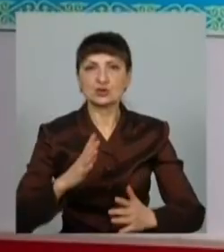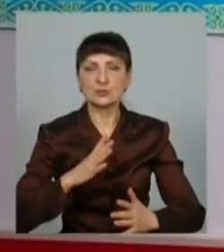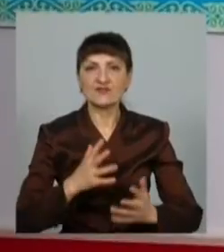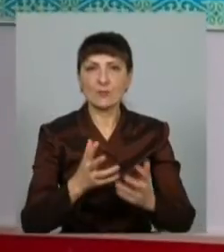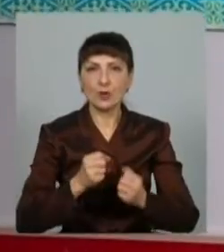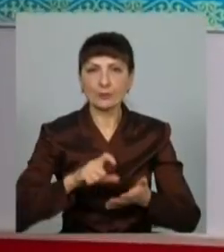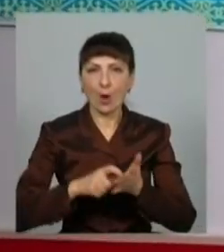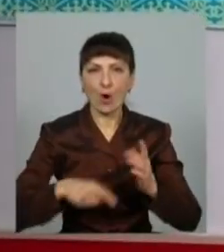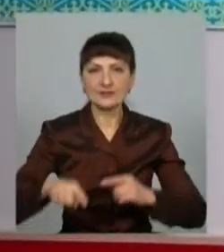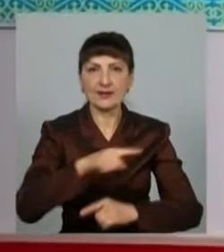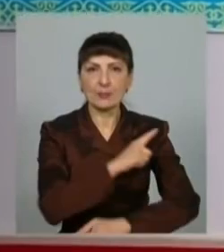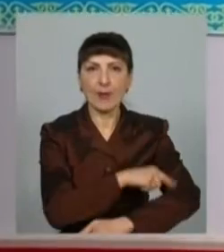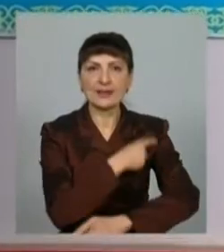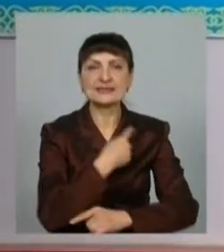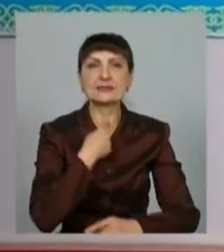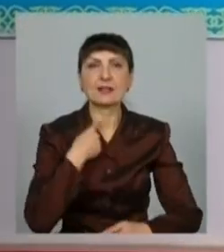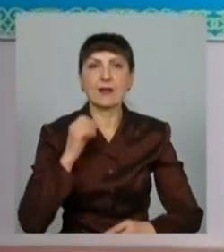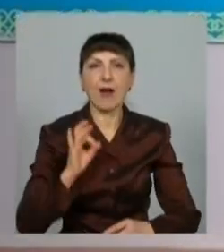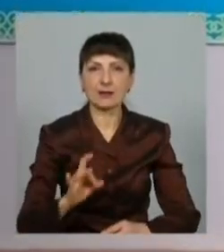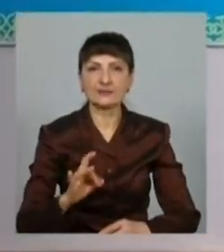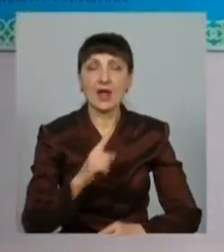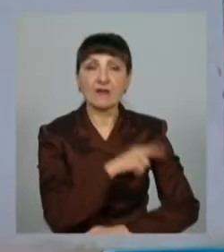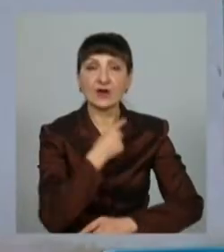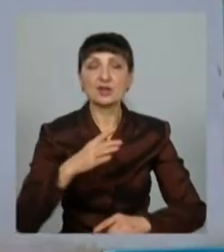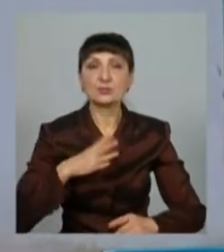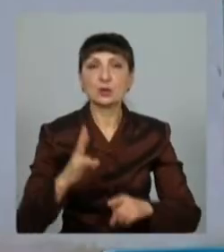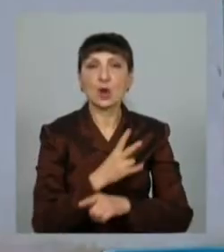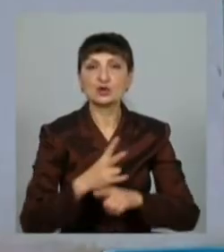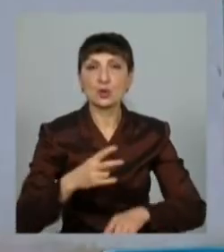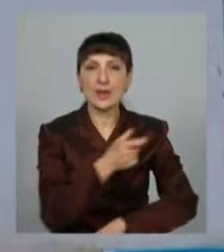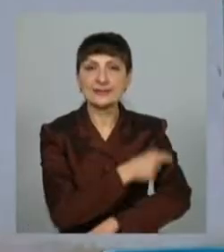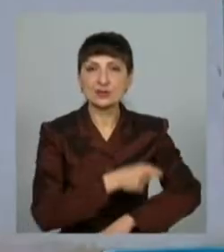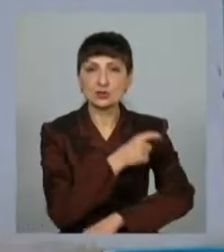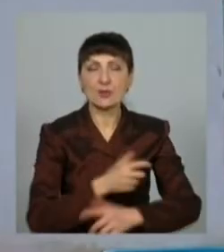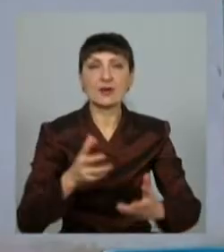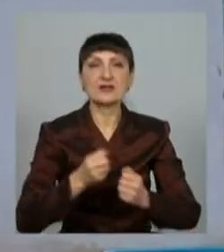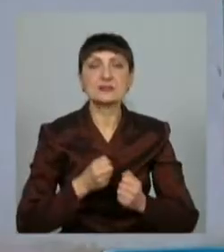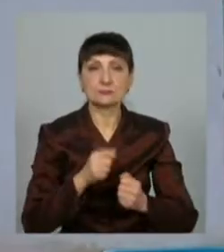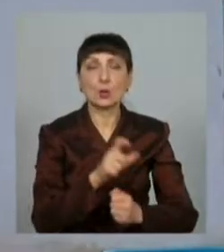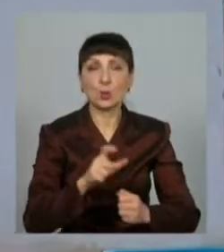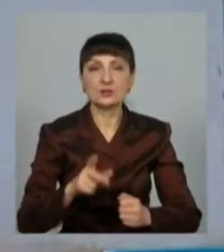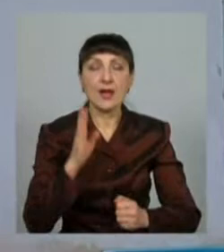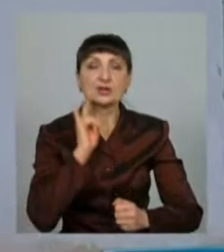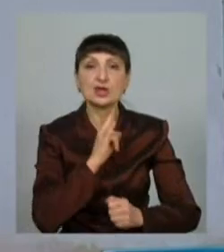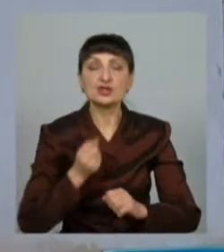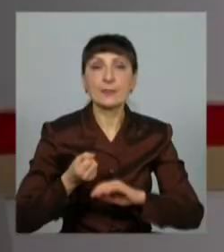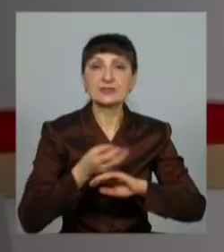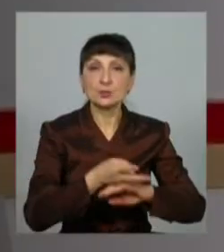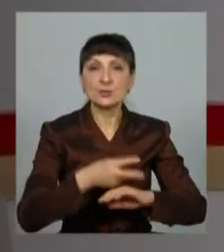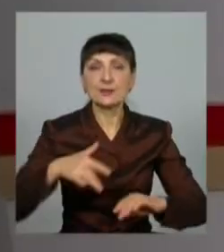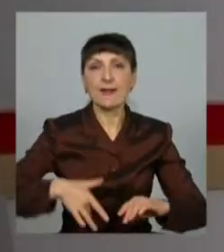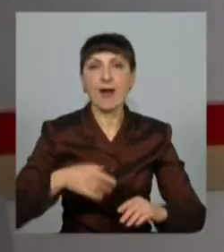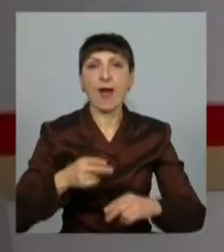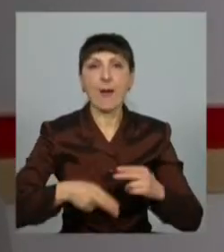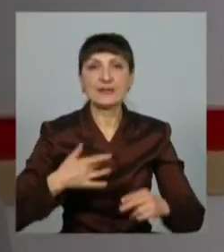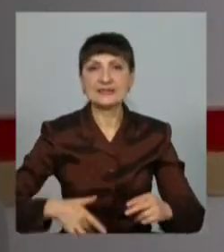приемном отделении больницы талгара врач находился на ночном дежурстве и проводил прием пациентки которая поступила с приступами